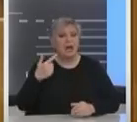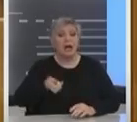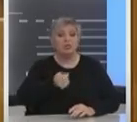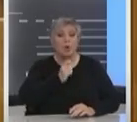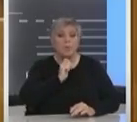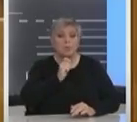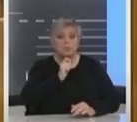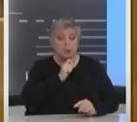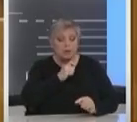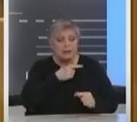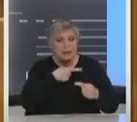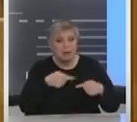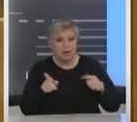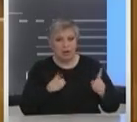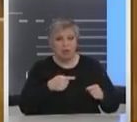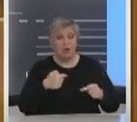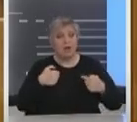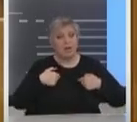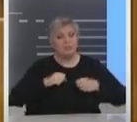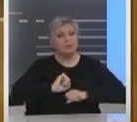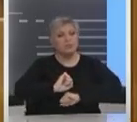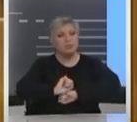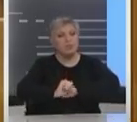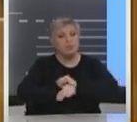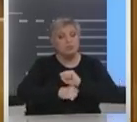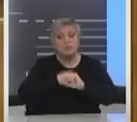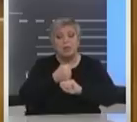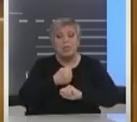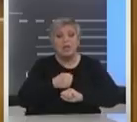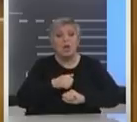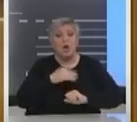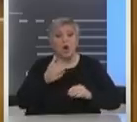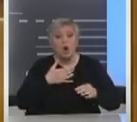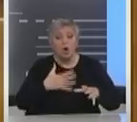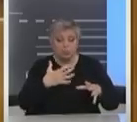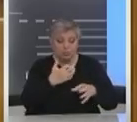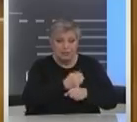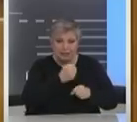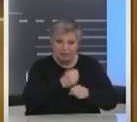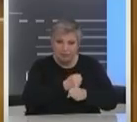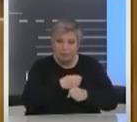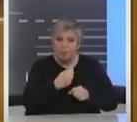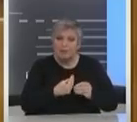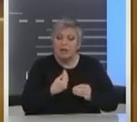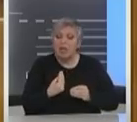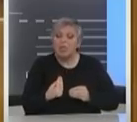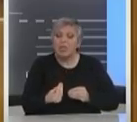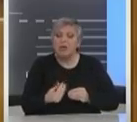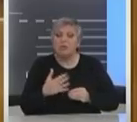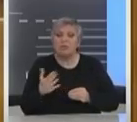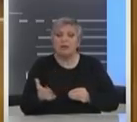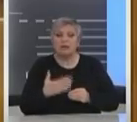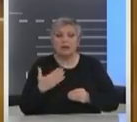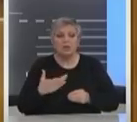ότι η δική μας κυβέρνηση προσπαθεί σε κάθε χώρο που κερδίζει να μπορεί να βελτιώνει τη θέση των εργαζομένων, μου